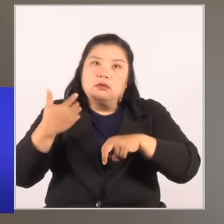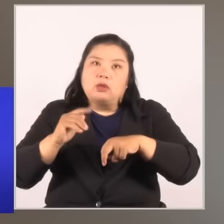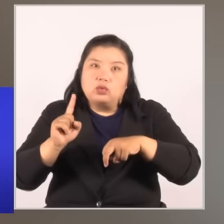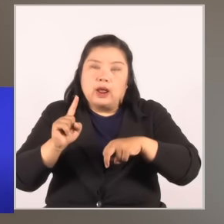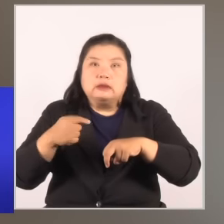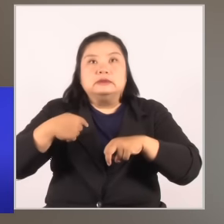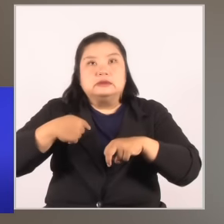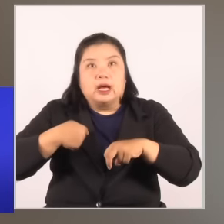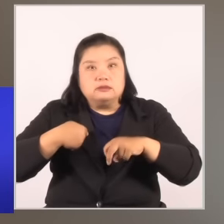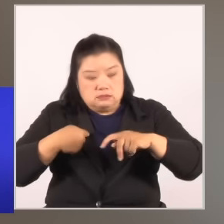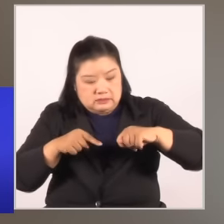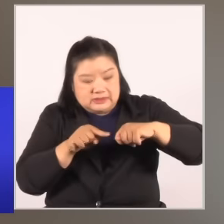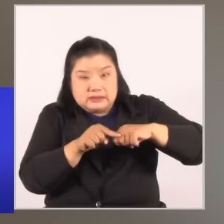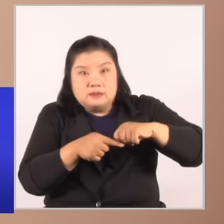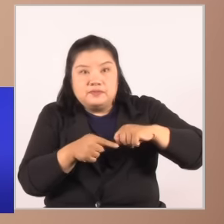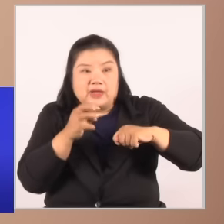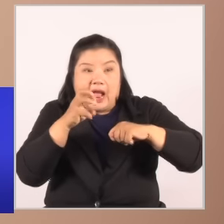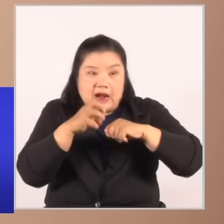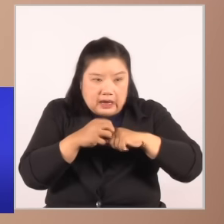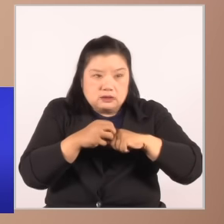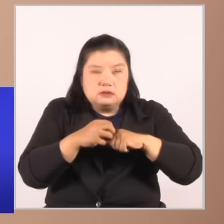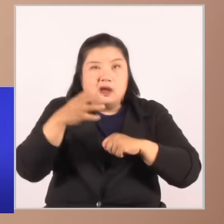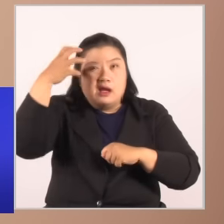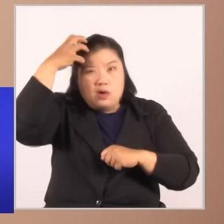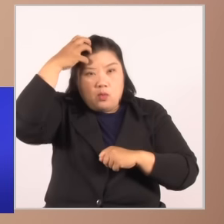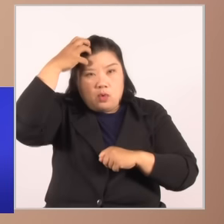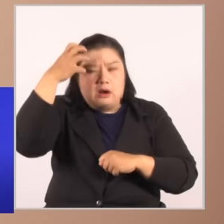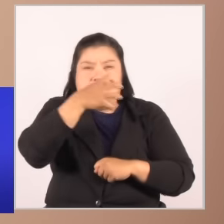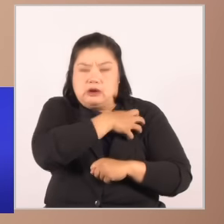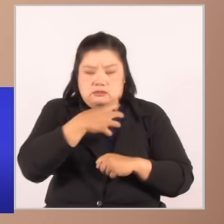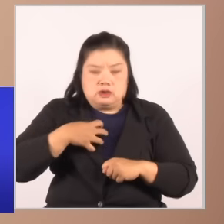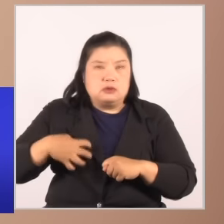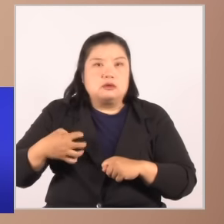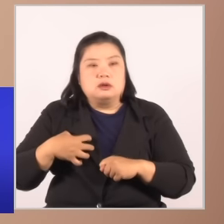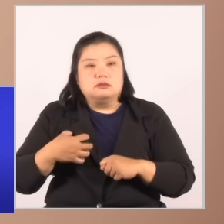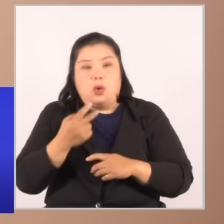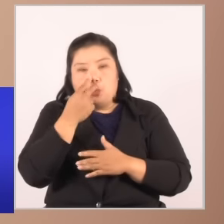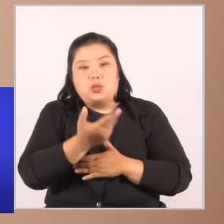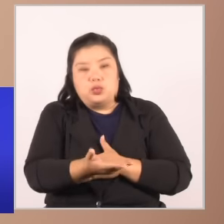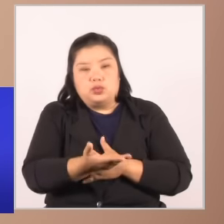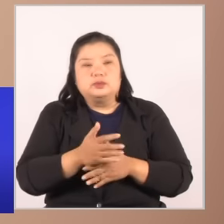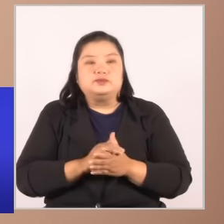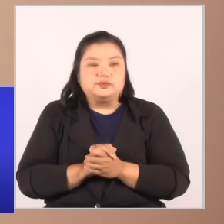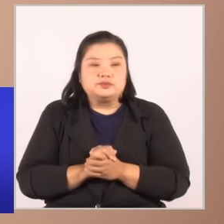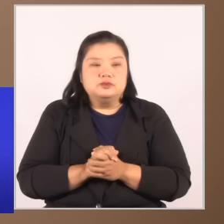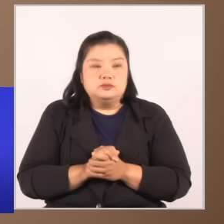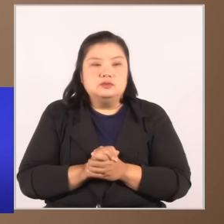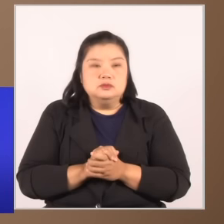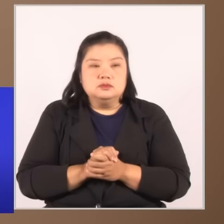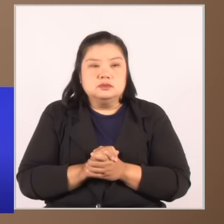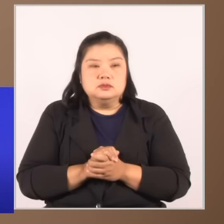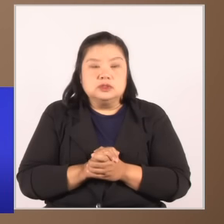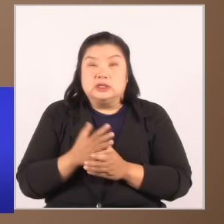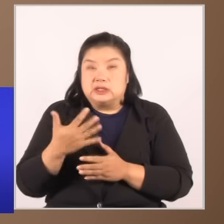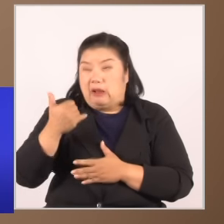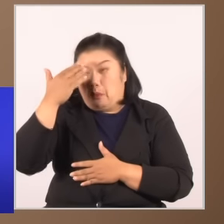พศเธอจนเป็นแผลกัดที่ศีรษะด้วยจนมีแผลไปทั้งร่างเลยนี่เธอให้ดูในส่วนที่ดูได้นอกจากจะถูกทำร้าย